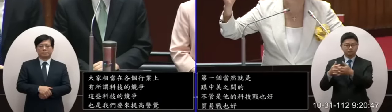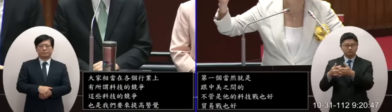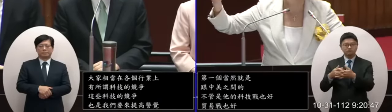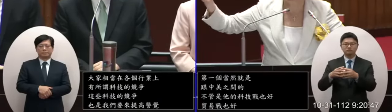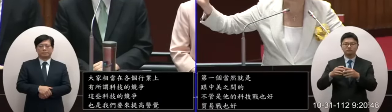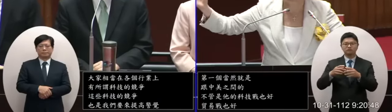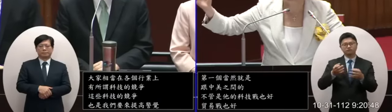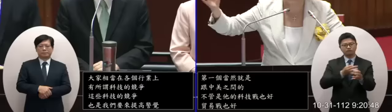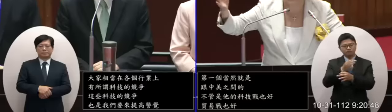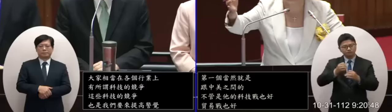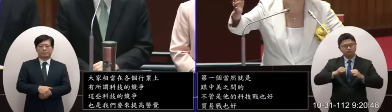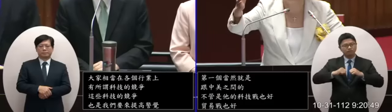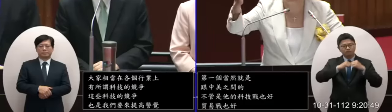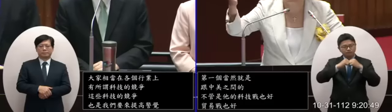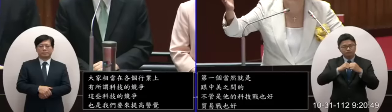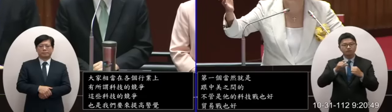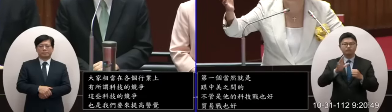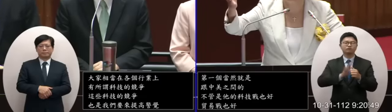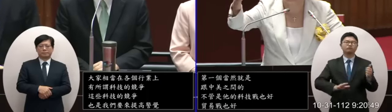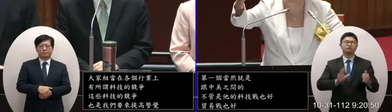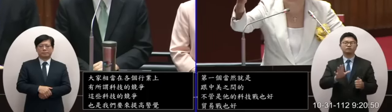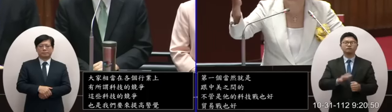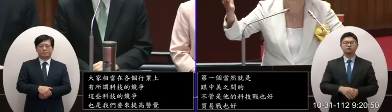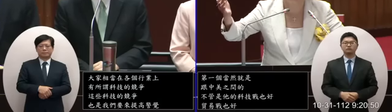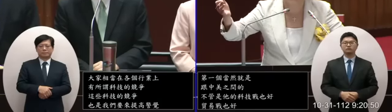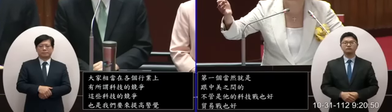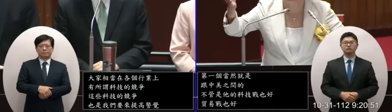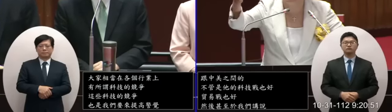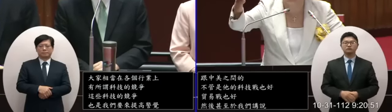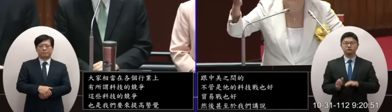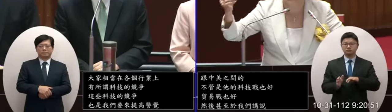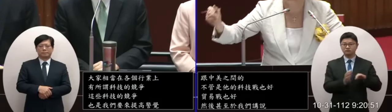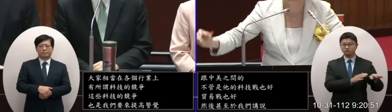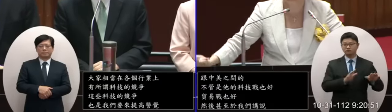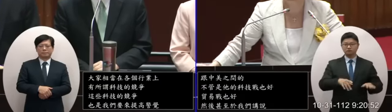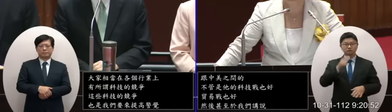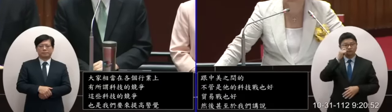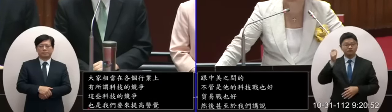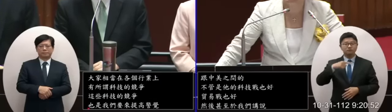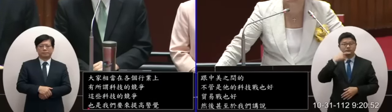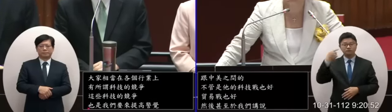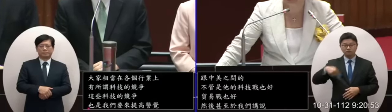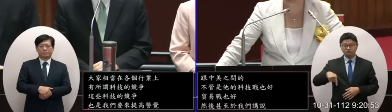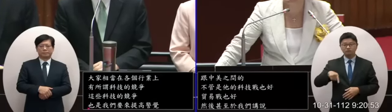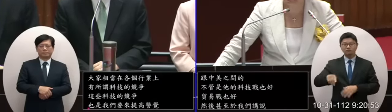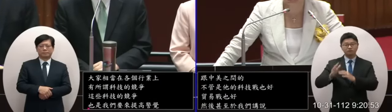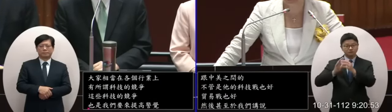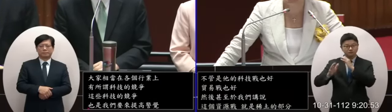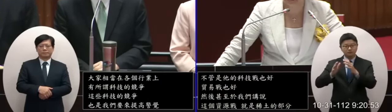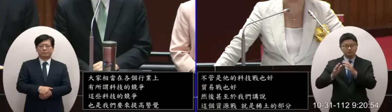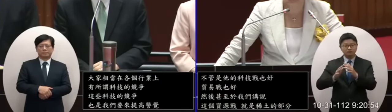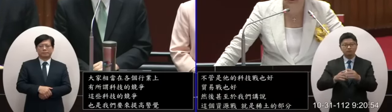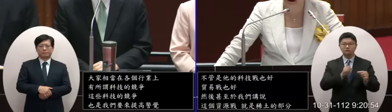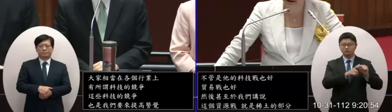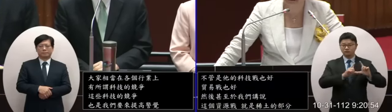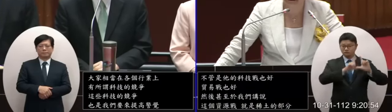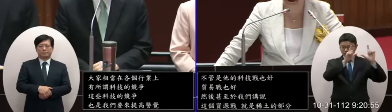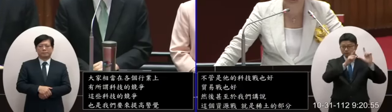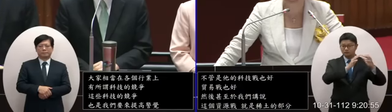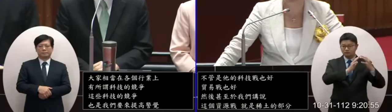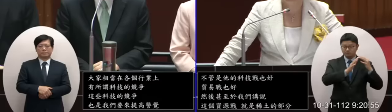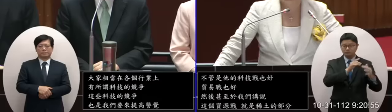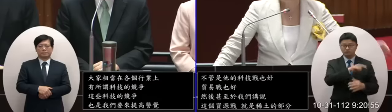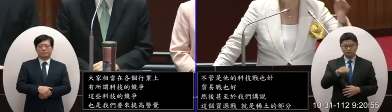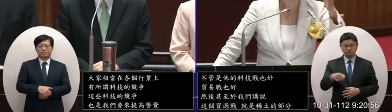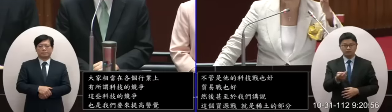相关的。另外一端呢，当然就是因为现在的这个俄乌战争也好，或者是东中的危机，没错，这个地方其实院长刚刚答